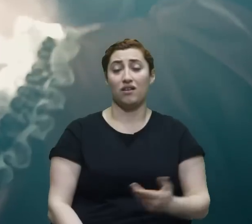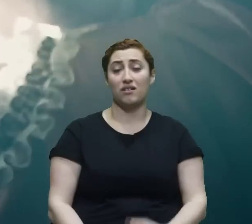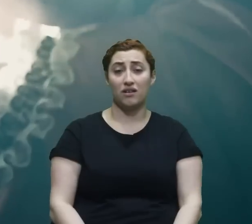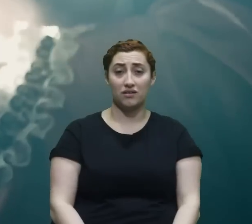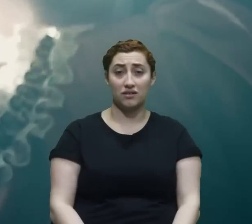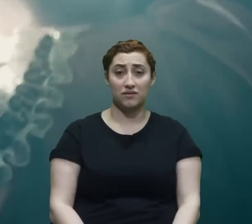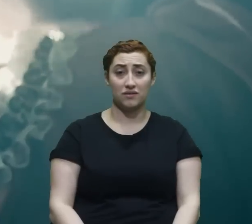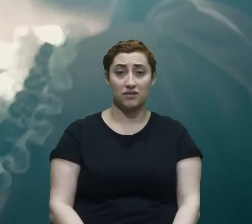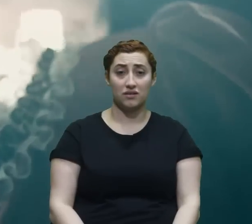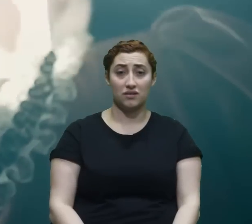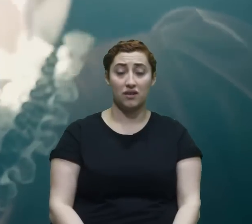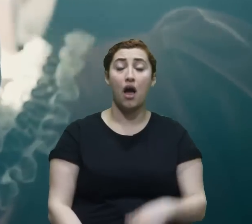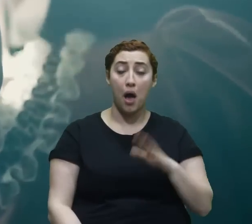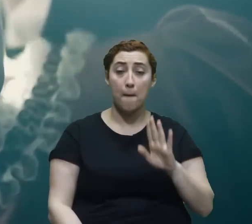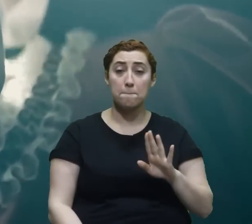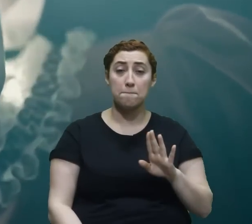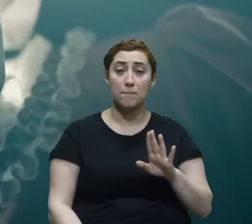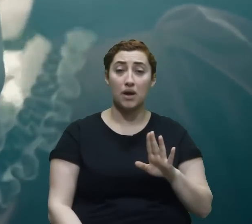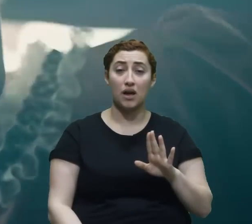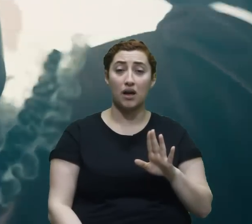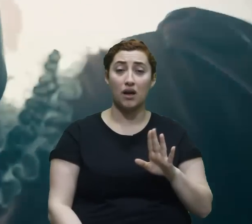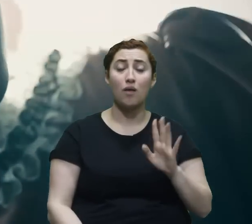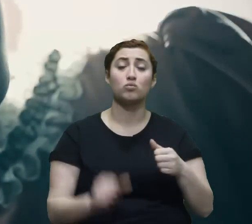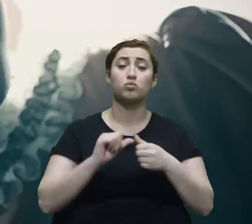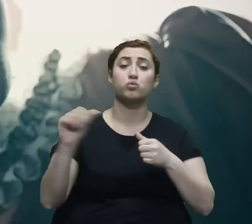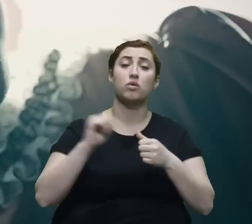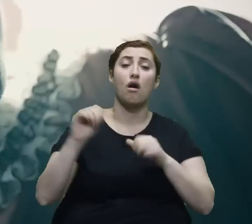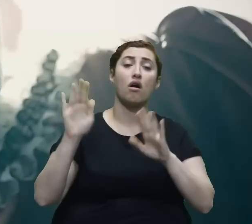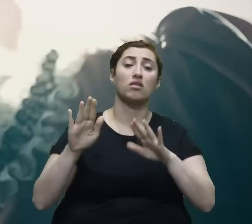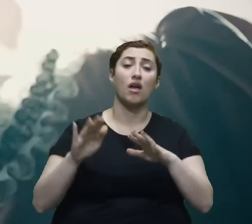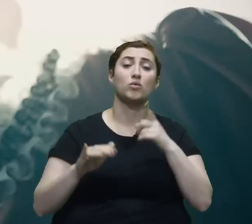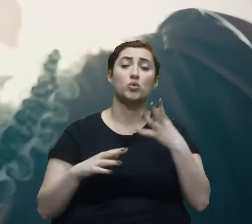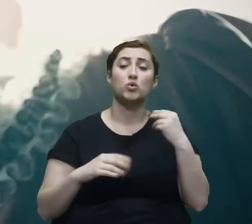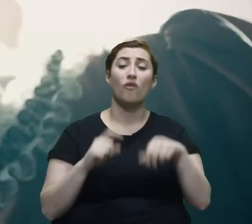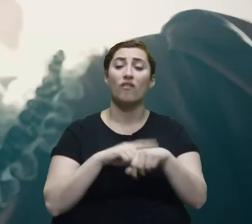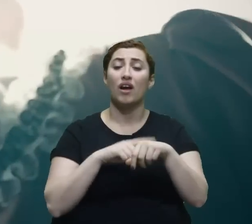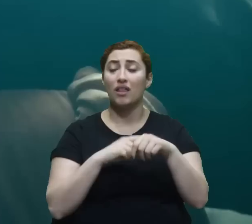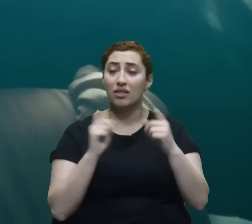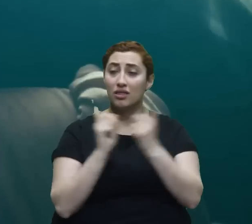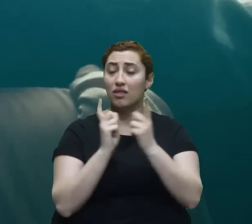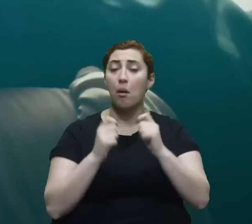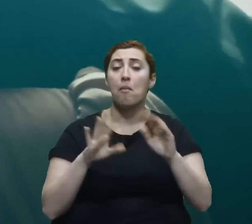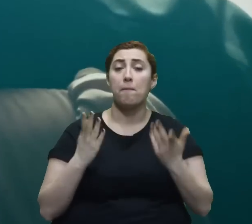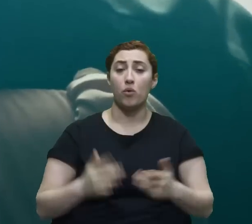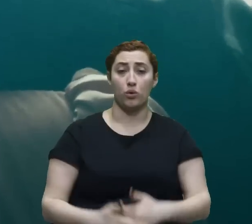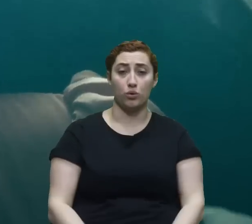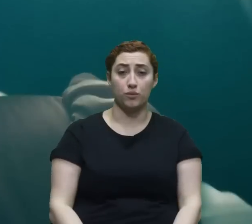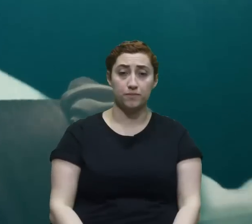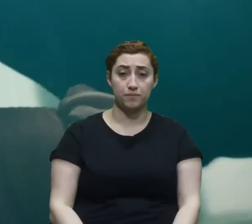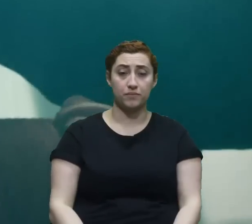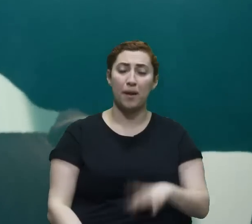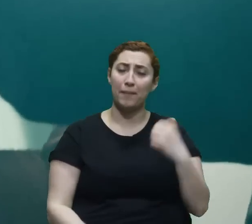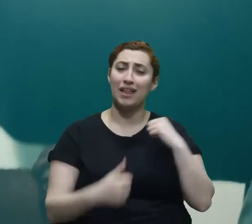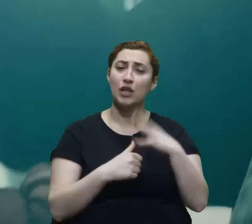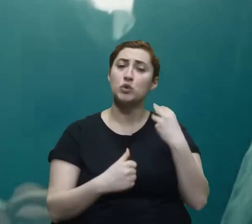mu? Lakin hep uzaktaydı. Onunla fazla zaman geçiremezdi.